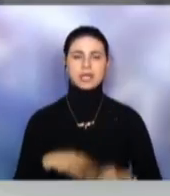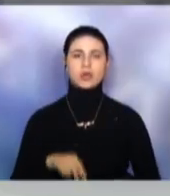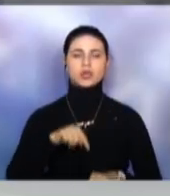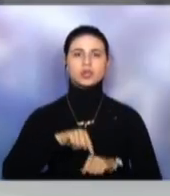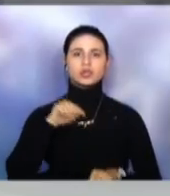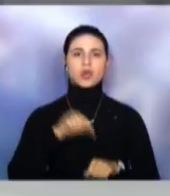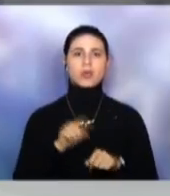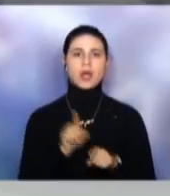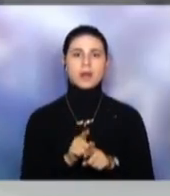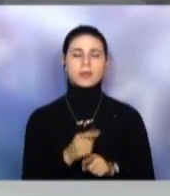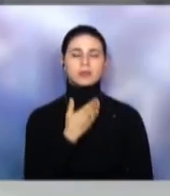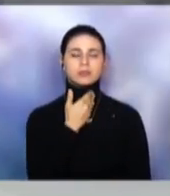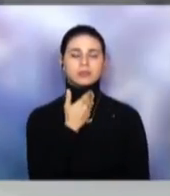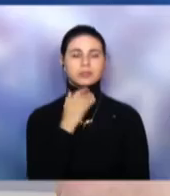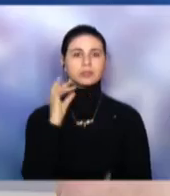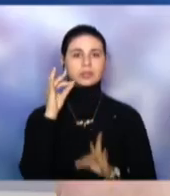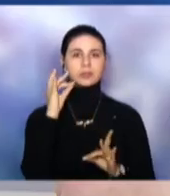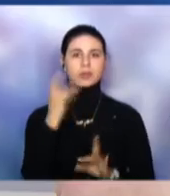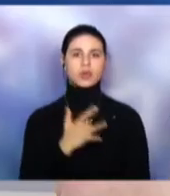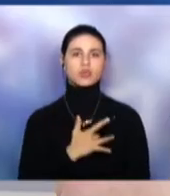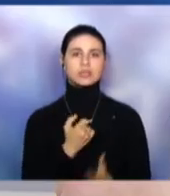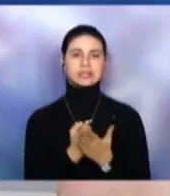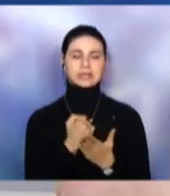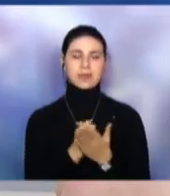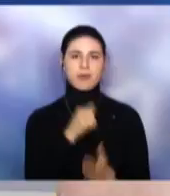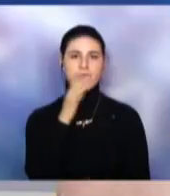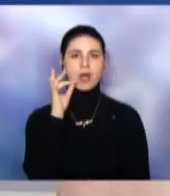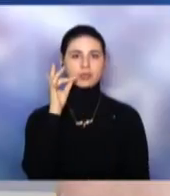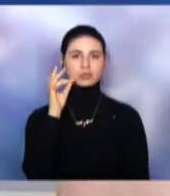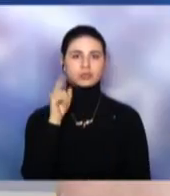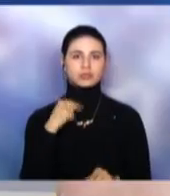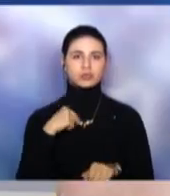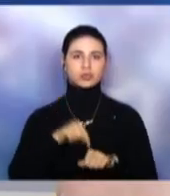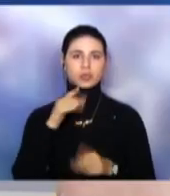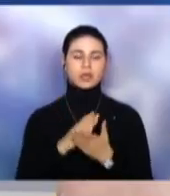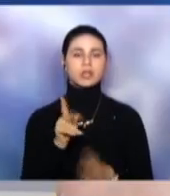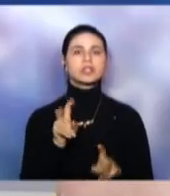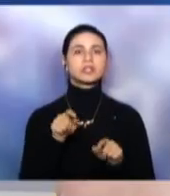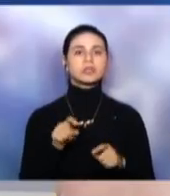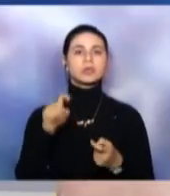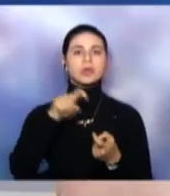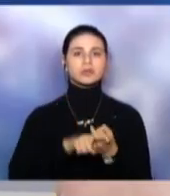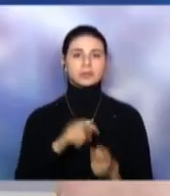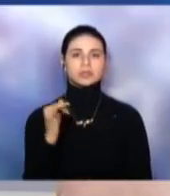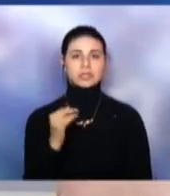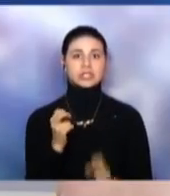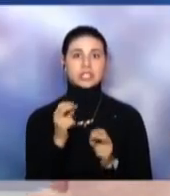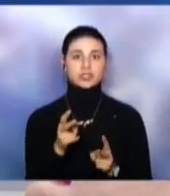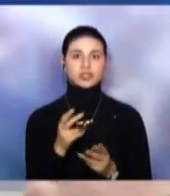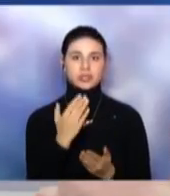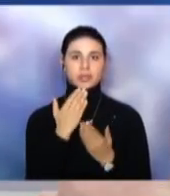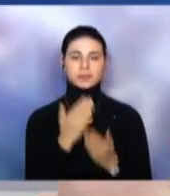გრძნობს პულსაციას და გულისცემის შეგრძნებას, როგორც თვითონ გვეუბნება. რა შეიძლება ეს უკავშირდებოდეს და რამდენად სახიფათოა?